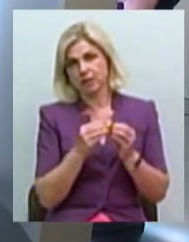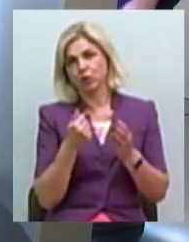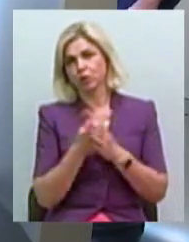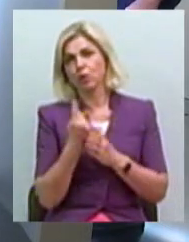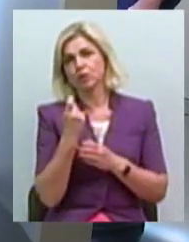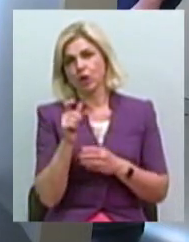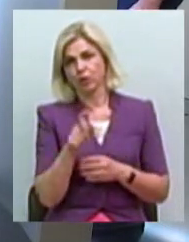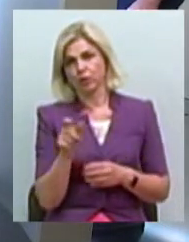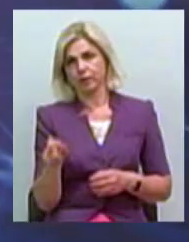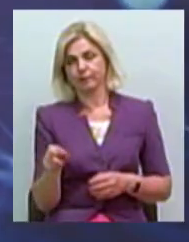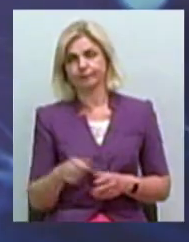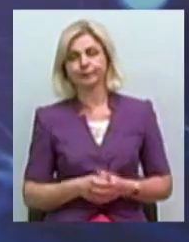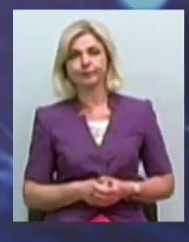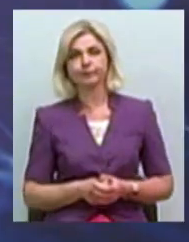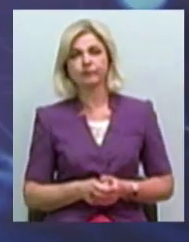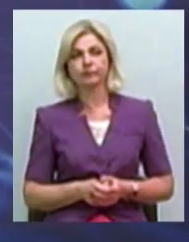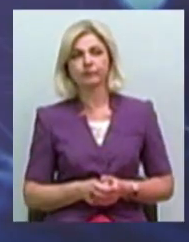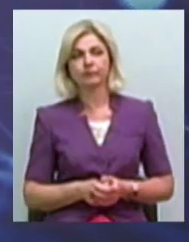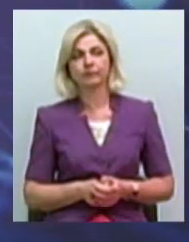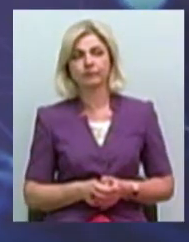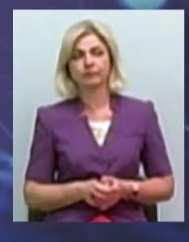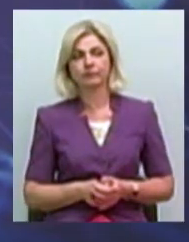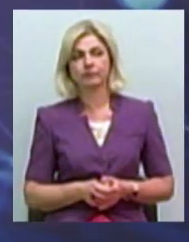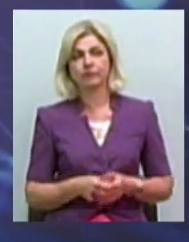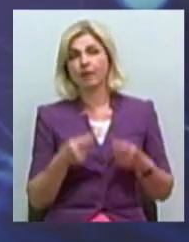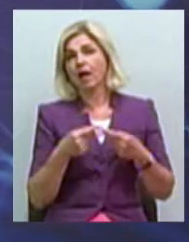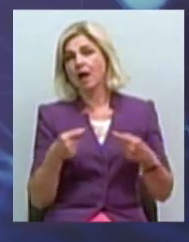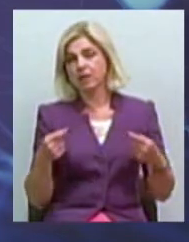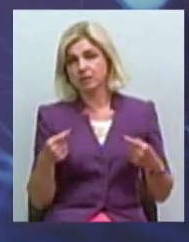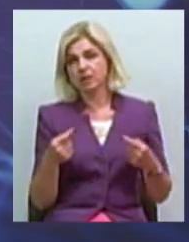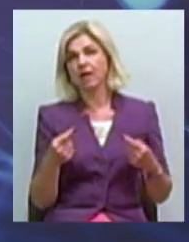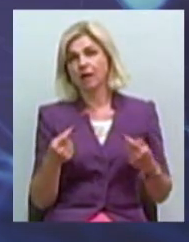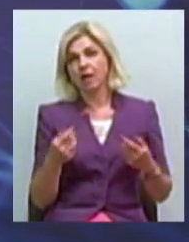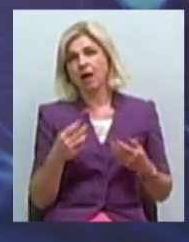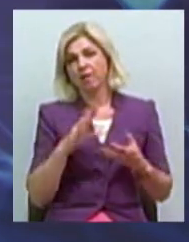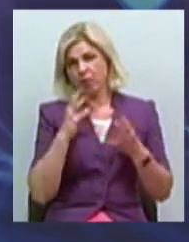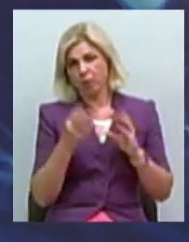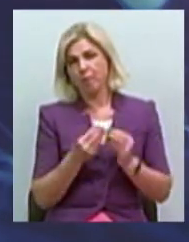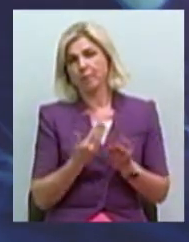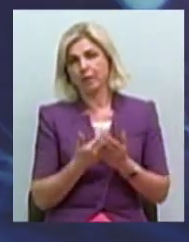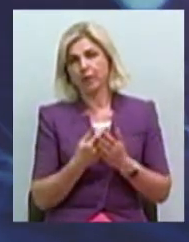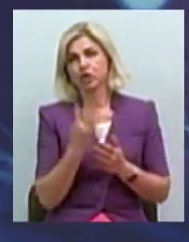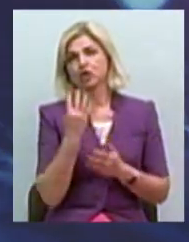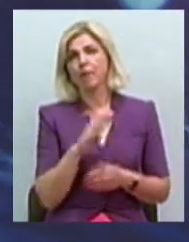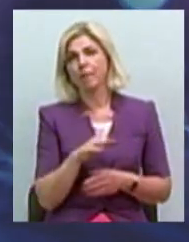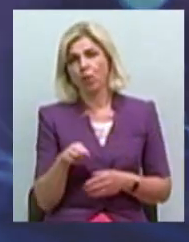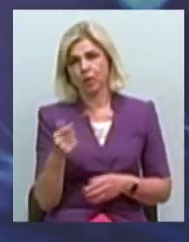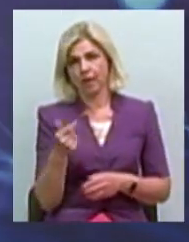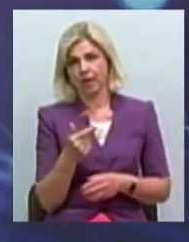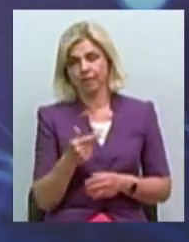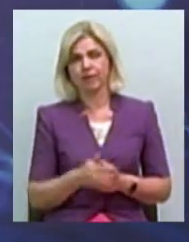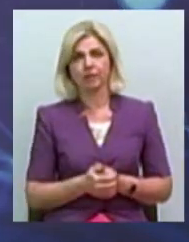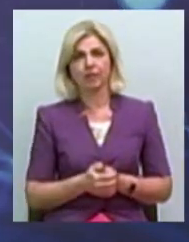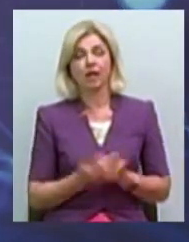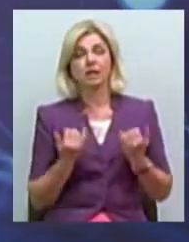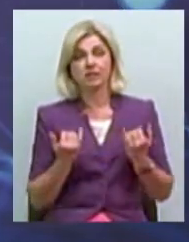чоловік. По різних істочників, що це обходиться в рік приблизно 4 мільйони гривень. То